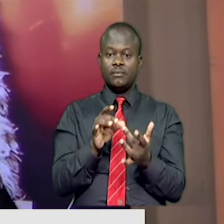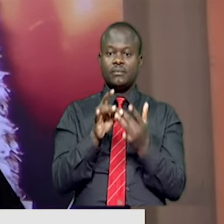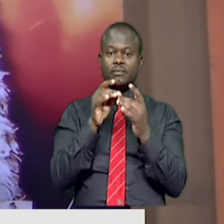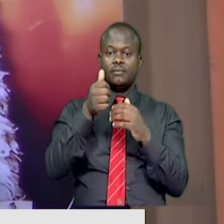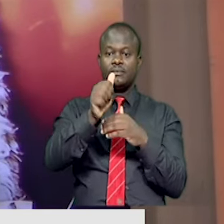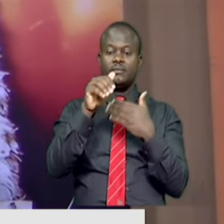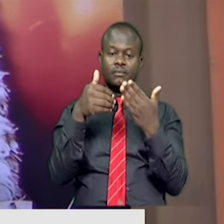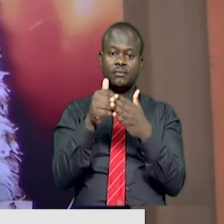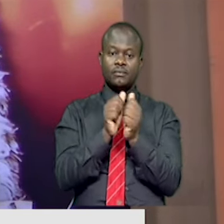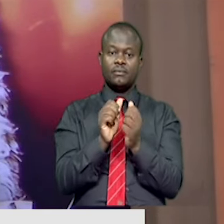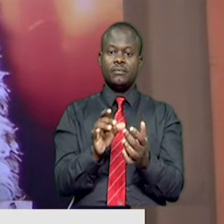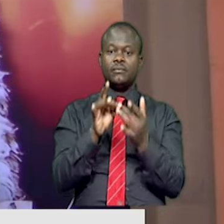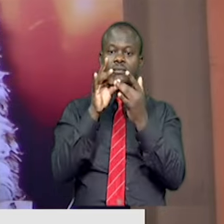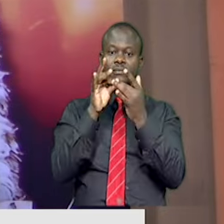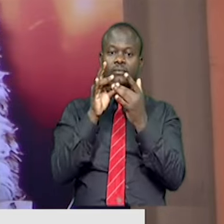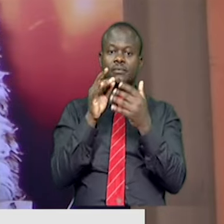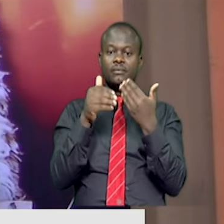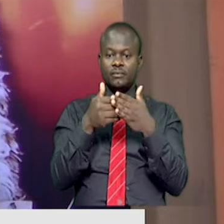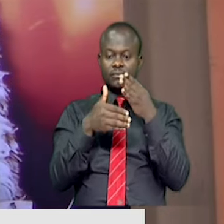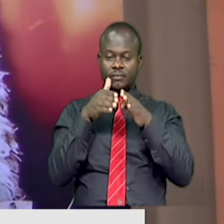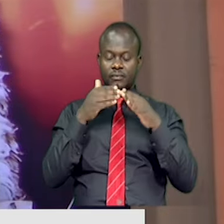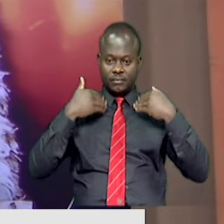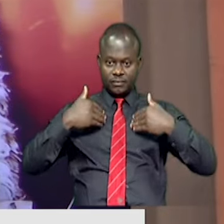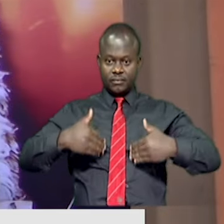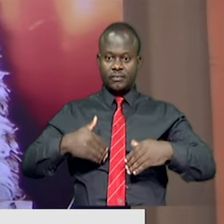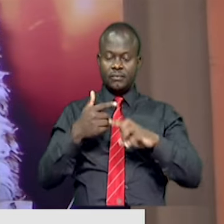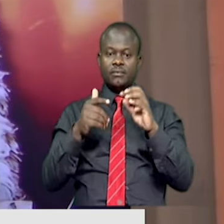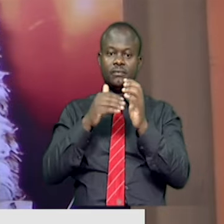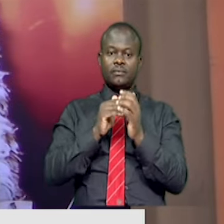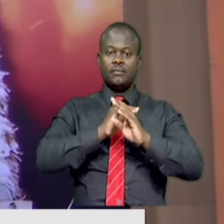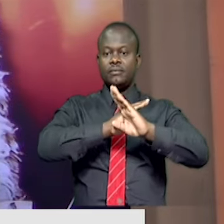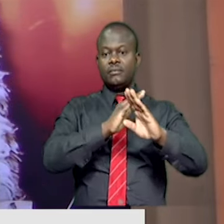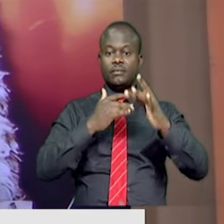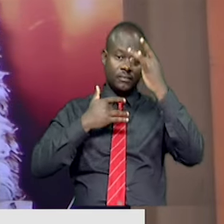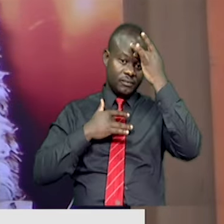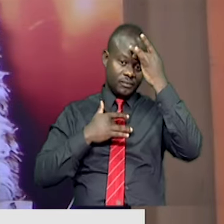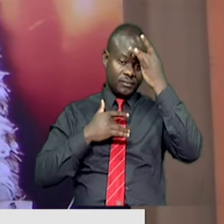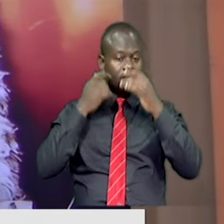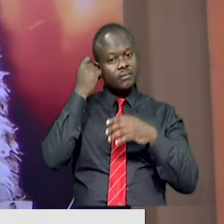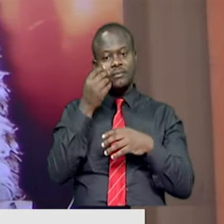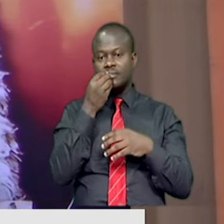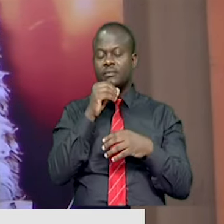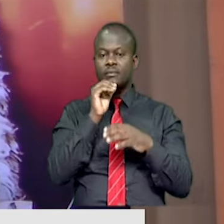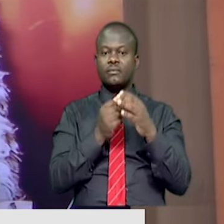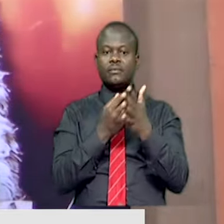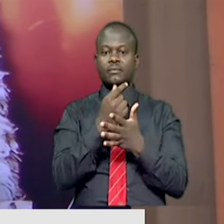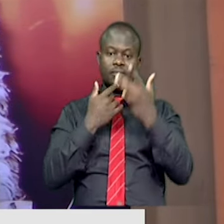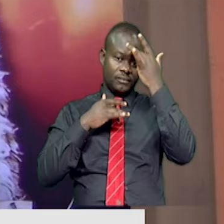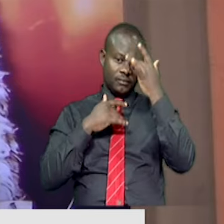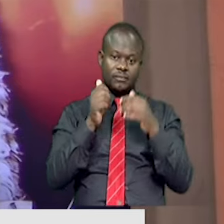ubuhe? Ni umwihariko wo kubaka umubiri kandi bikanarinda n'indwara. Donc ni ibiryo bidatera indwara, icyo ni